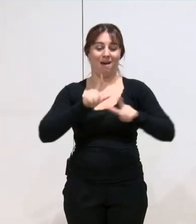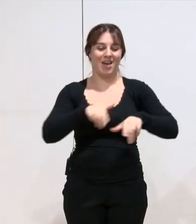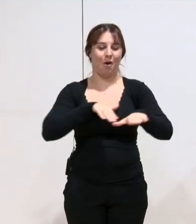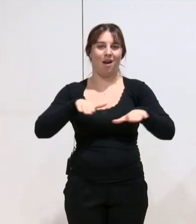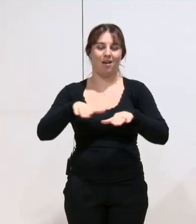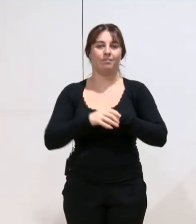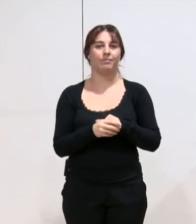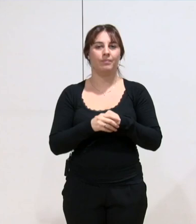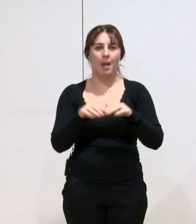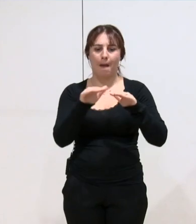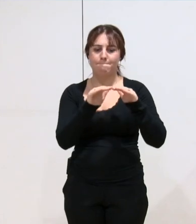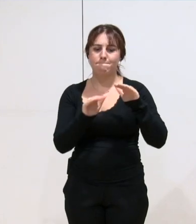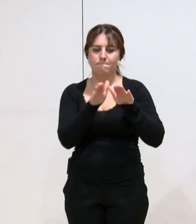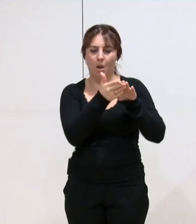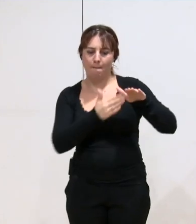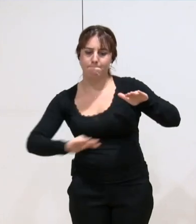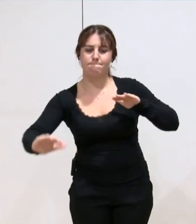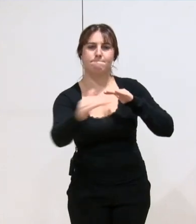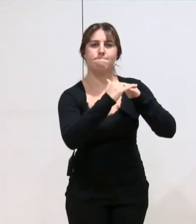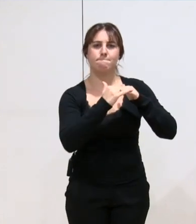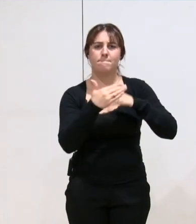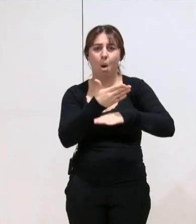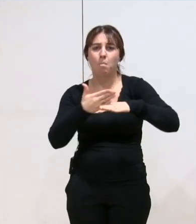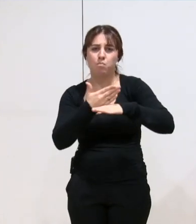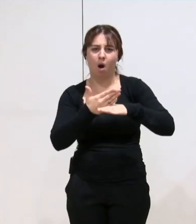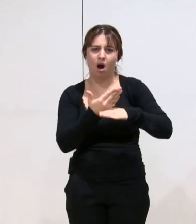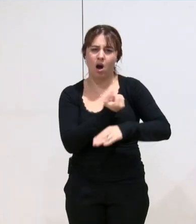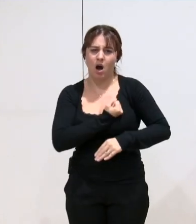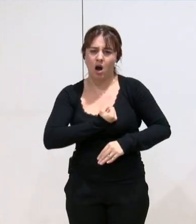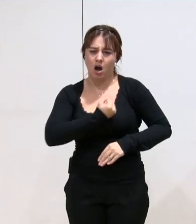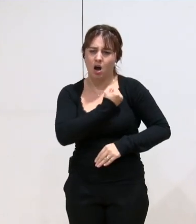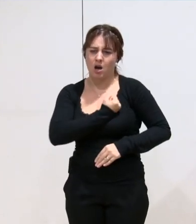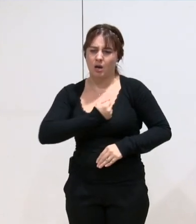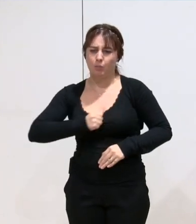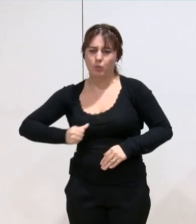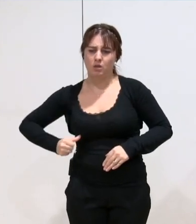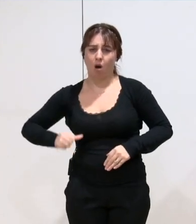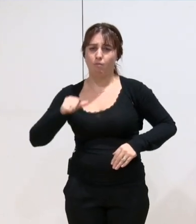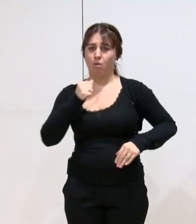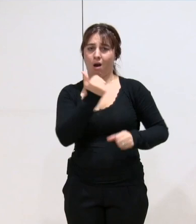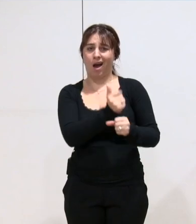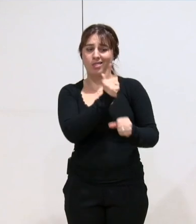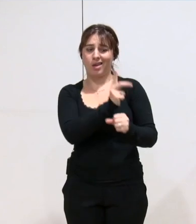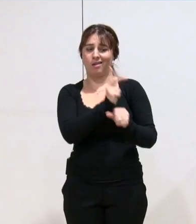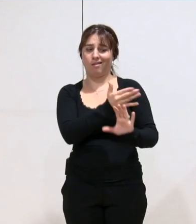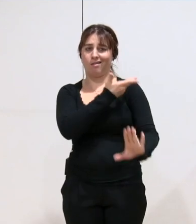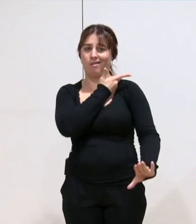piste en bois fortement endommagée par son manque d'entretien ces dernières années.